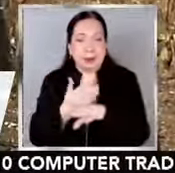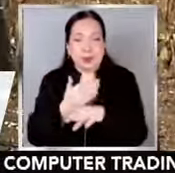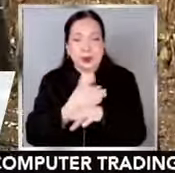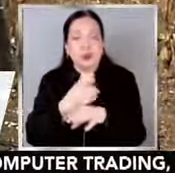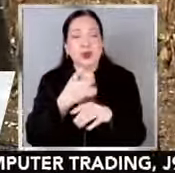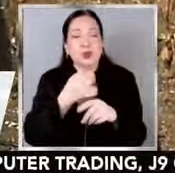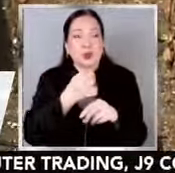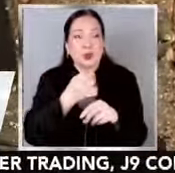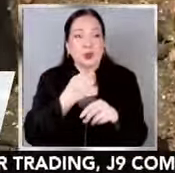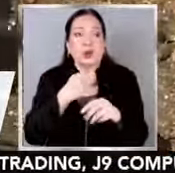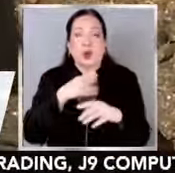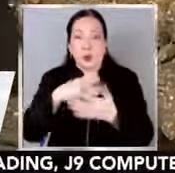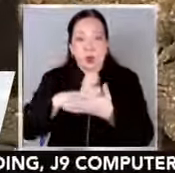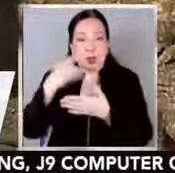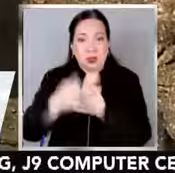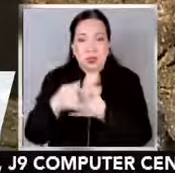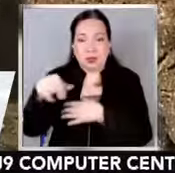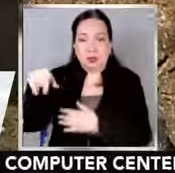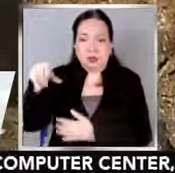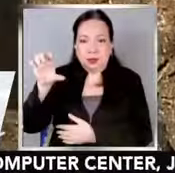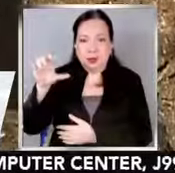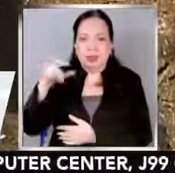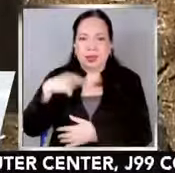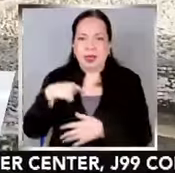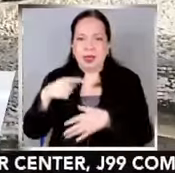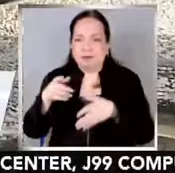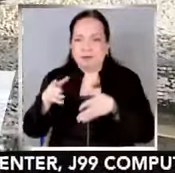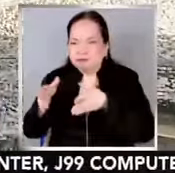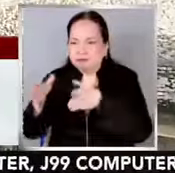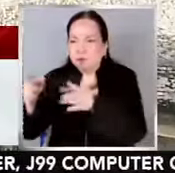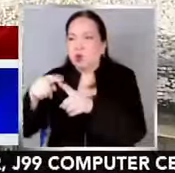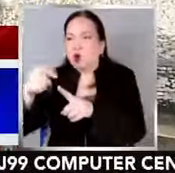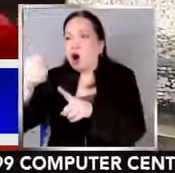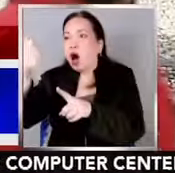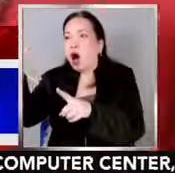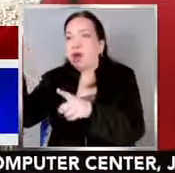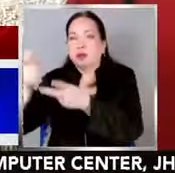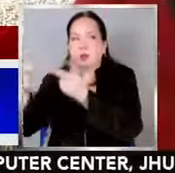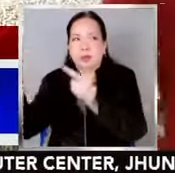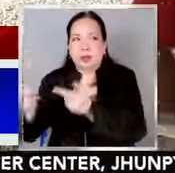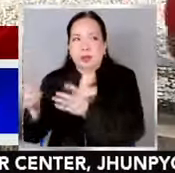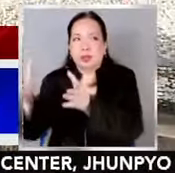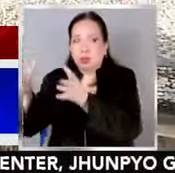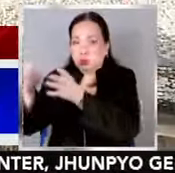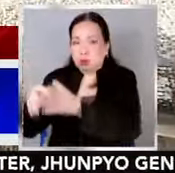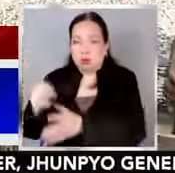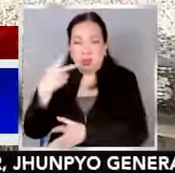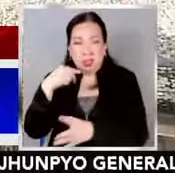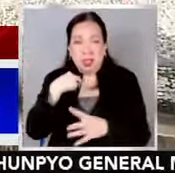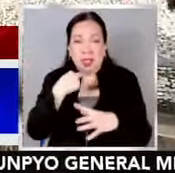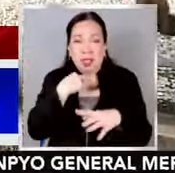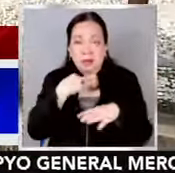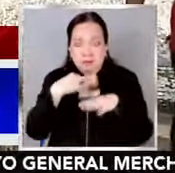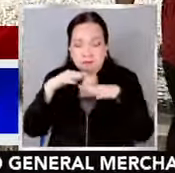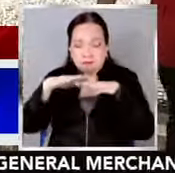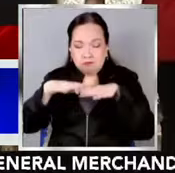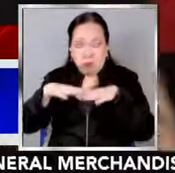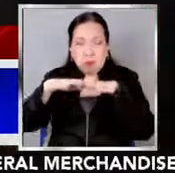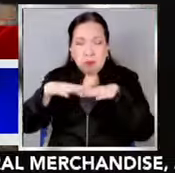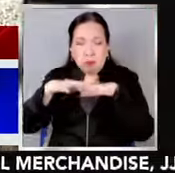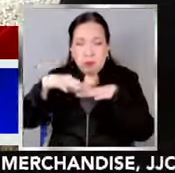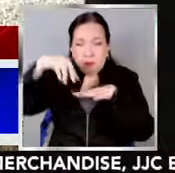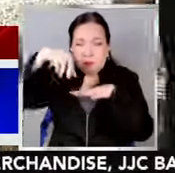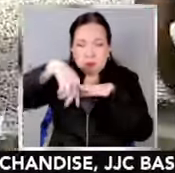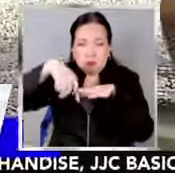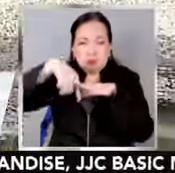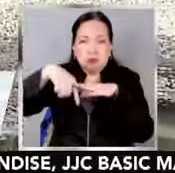City, yung drainage lang papunta sa Doña Nicasia. Kung makikita nyo, itong parte ng Samsung Street ay talagang